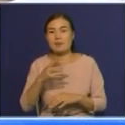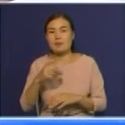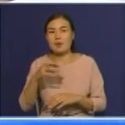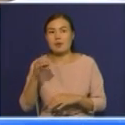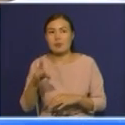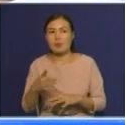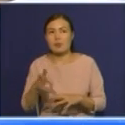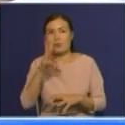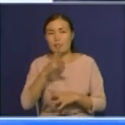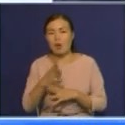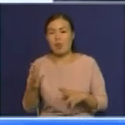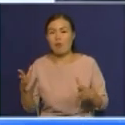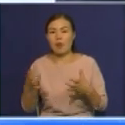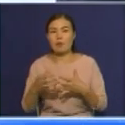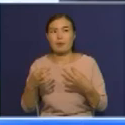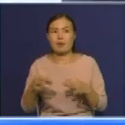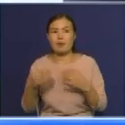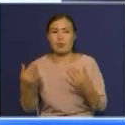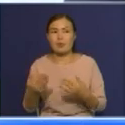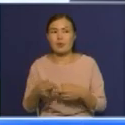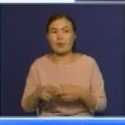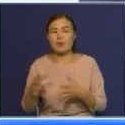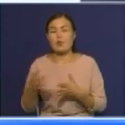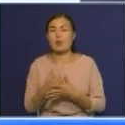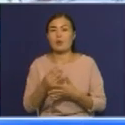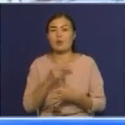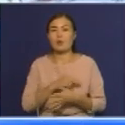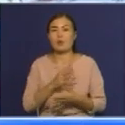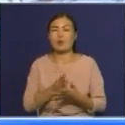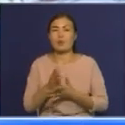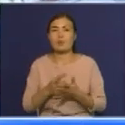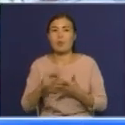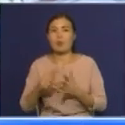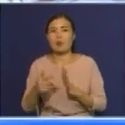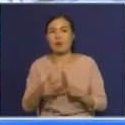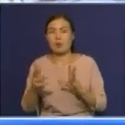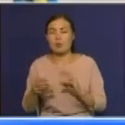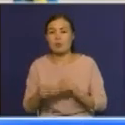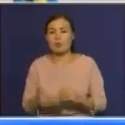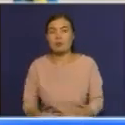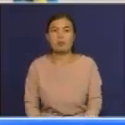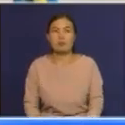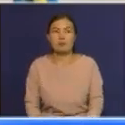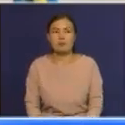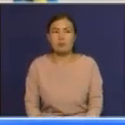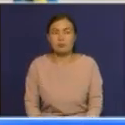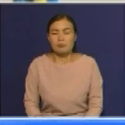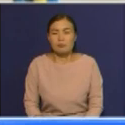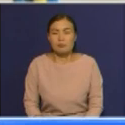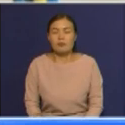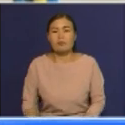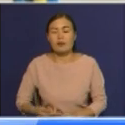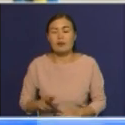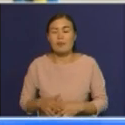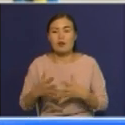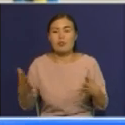прошлой зарплатой многое не мог себе позволить а с получением оплаты труда уже планирует завести семью вытяжками под это